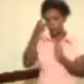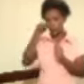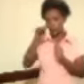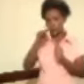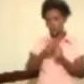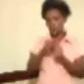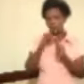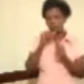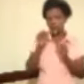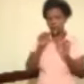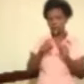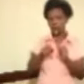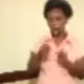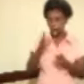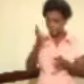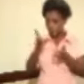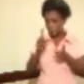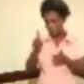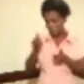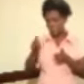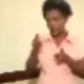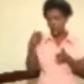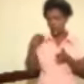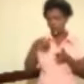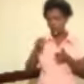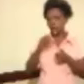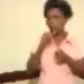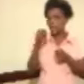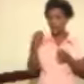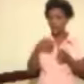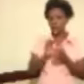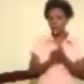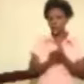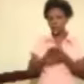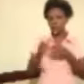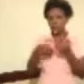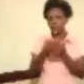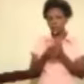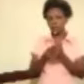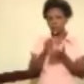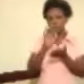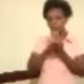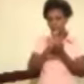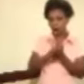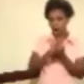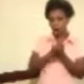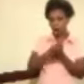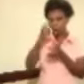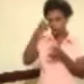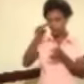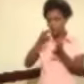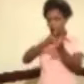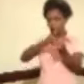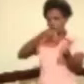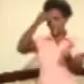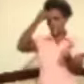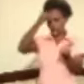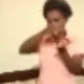pas appliquées. Nous avons nécessité pour nous gagner d'autres lois, par exemple, sur l'école de la magistrature, ou bien